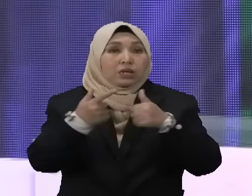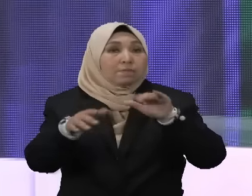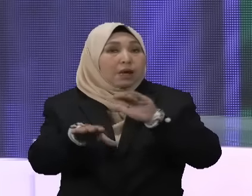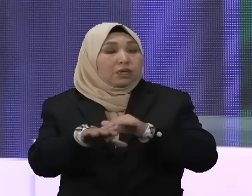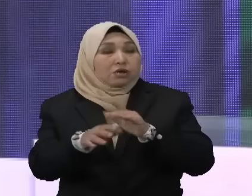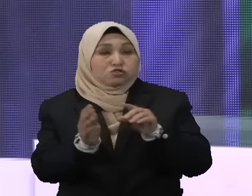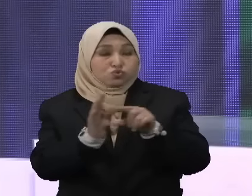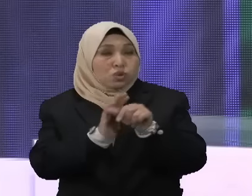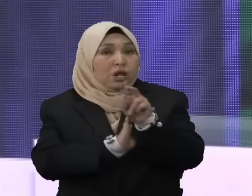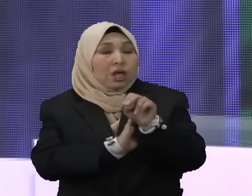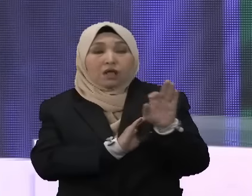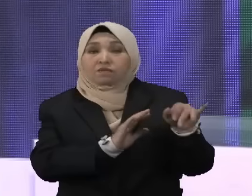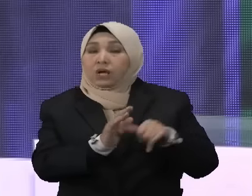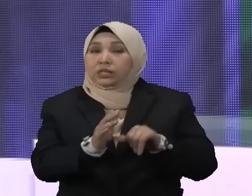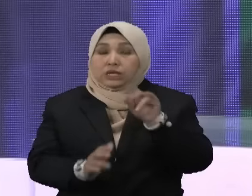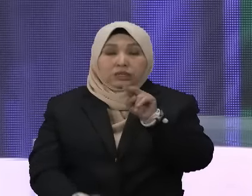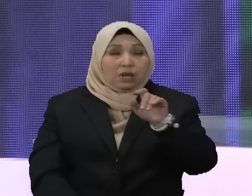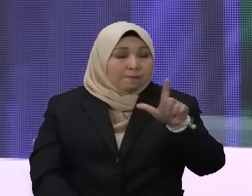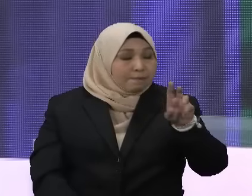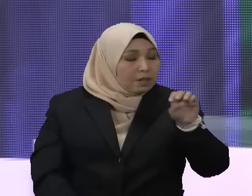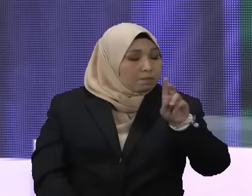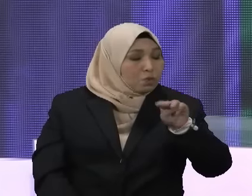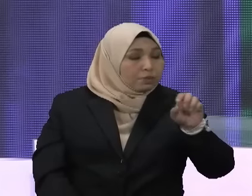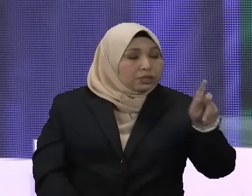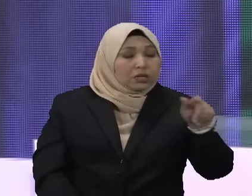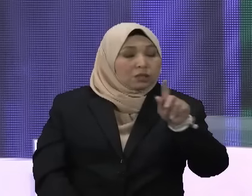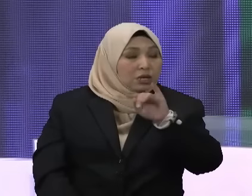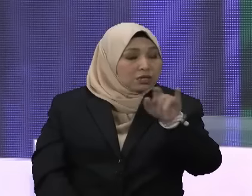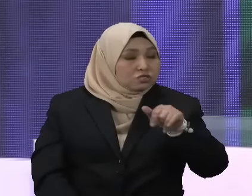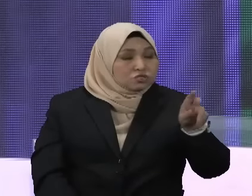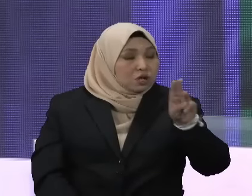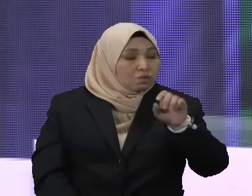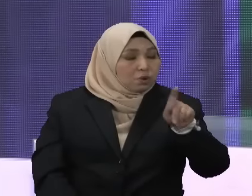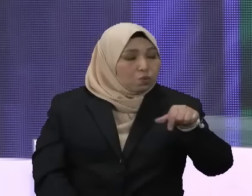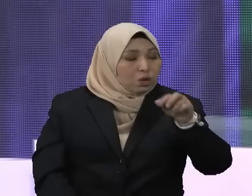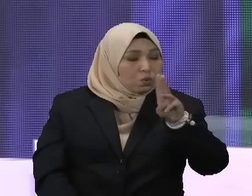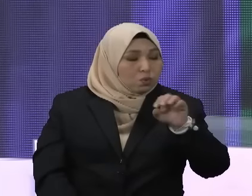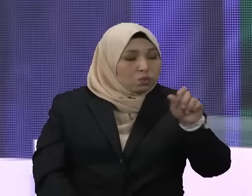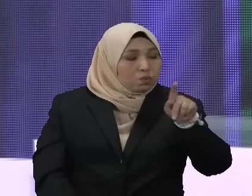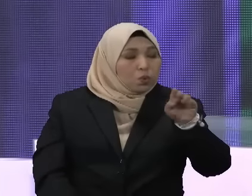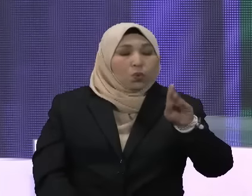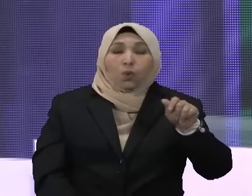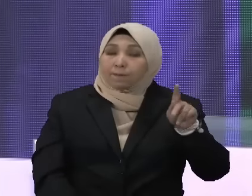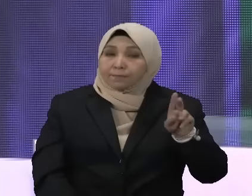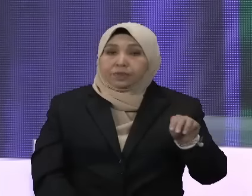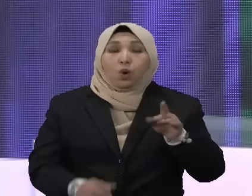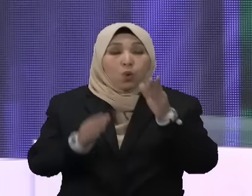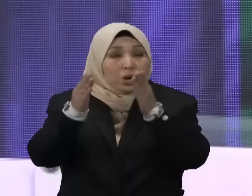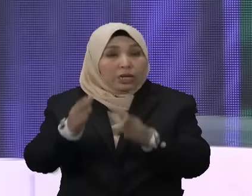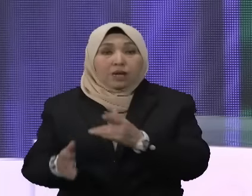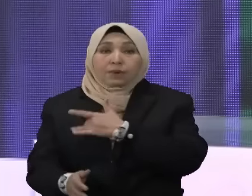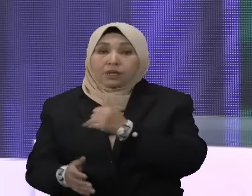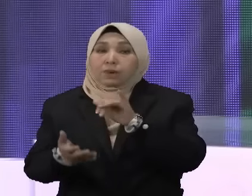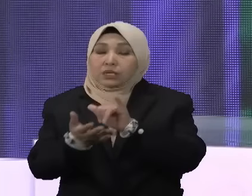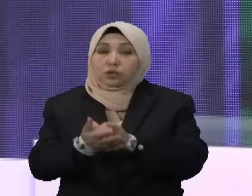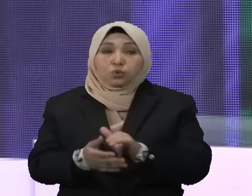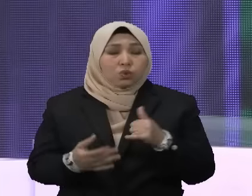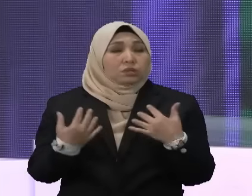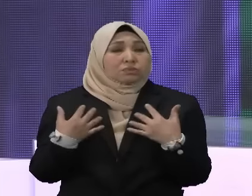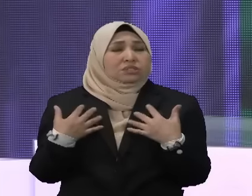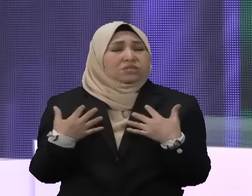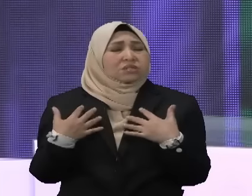surah Al-Anfal, innamal mu'minuna alladhina idza dzukirallahu wajilat qulubuhum. Orang yang beriman itu yang